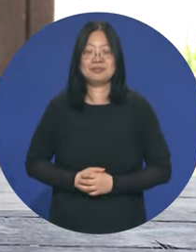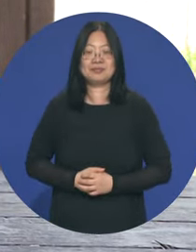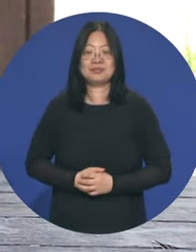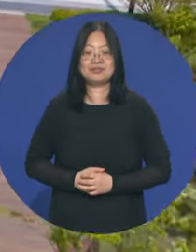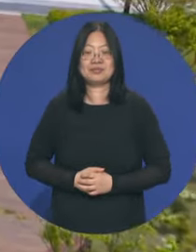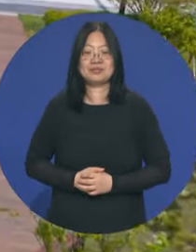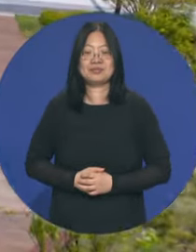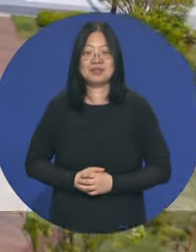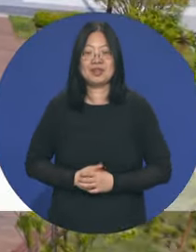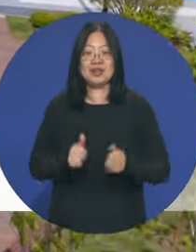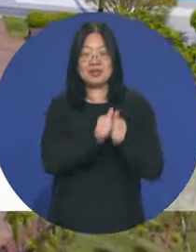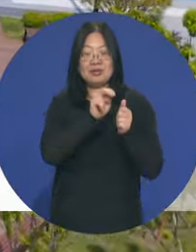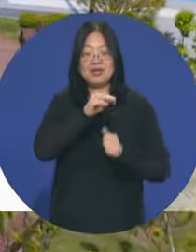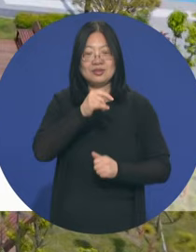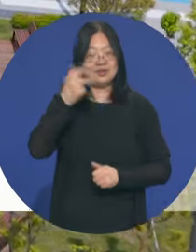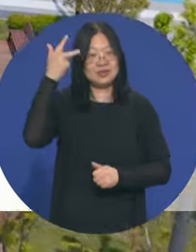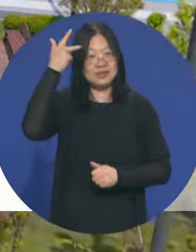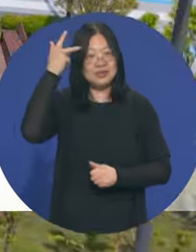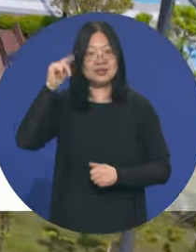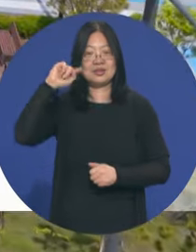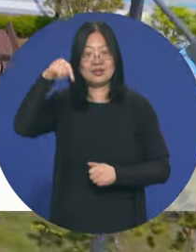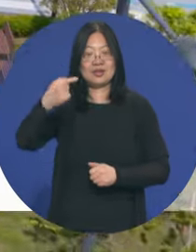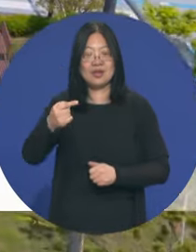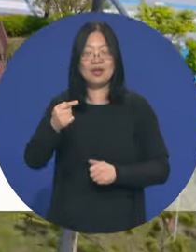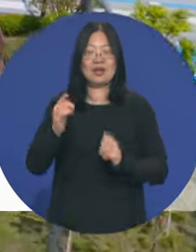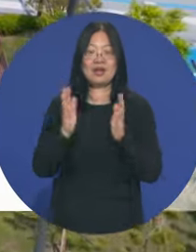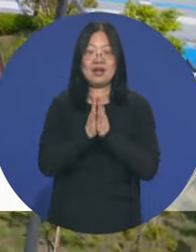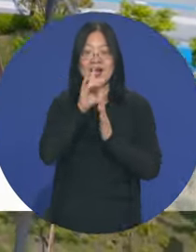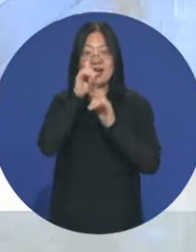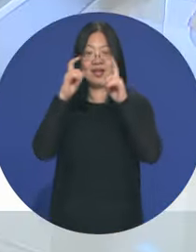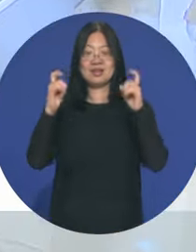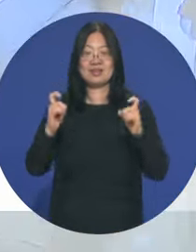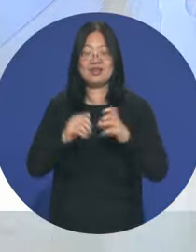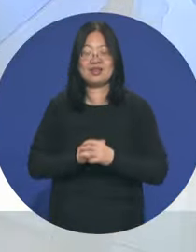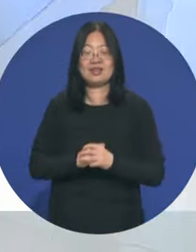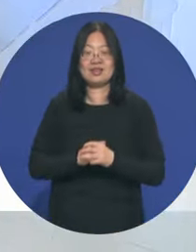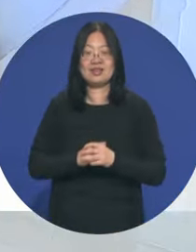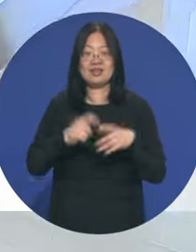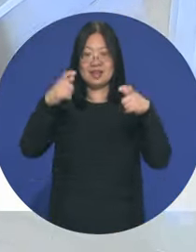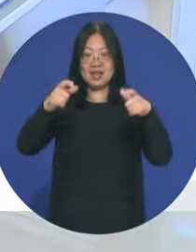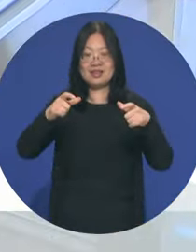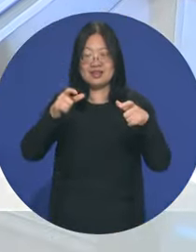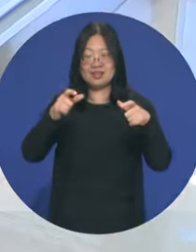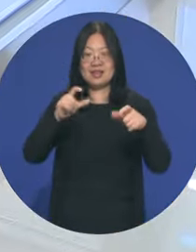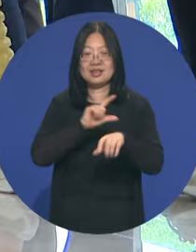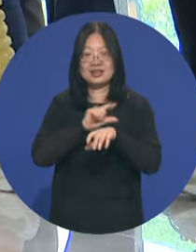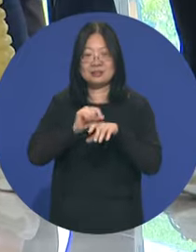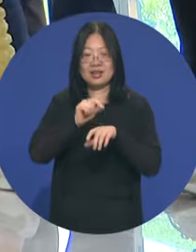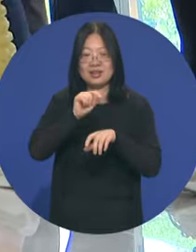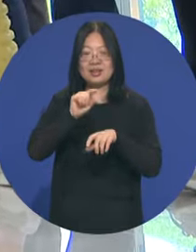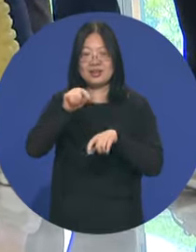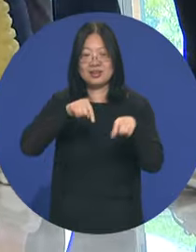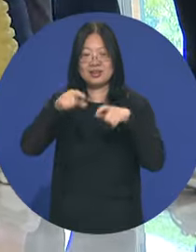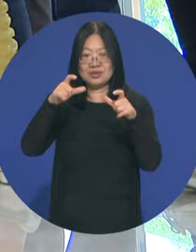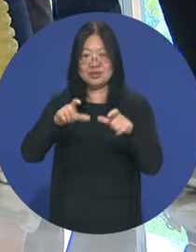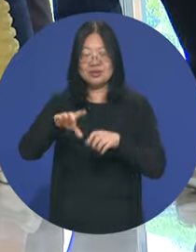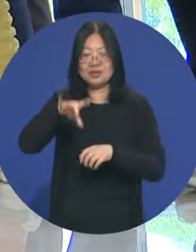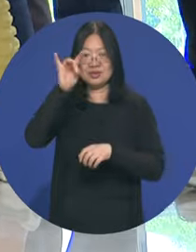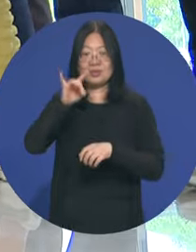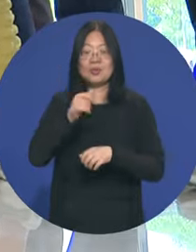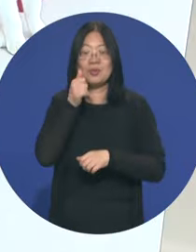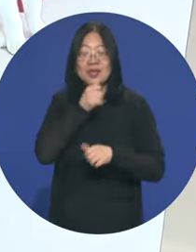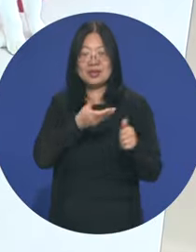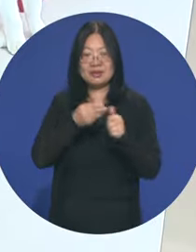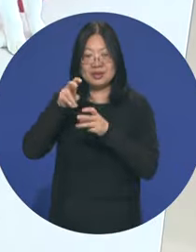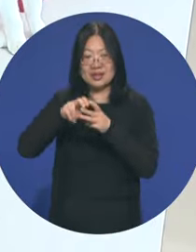있습니다. 반려마루 여주에 이어 새롭게 문을 연 반려마루 화성은 광역지자체 최초로 고양이 입양센터를 갖춘